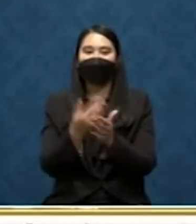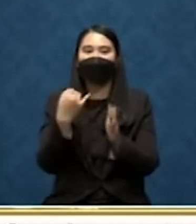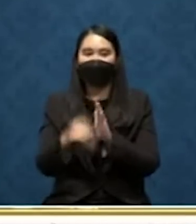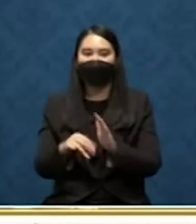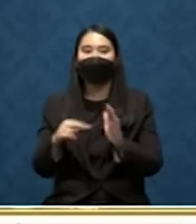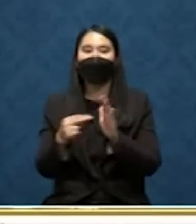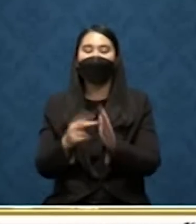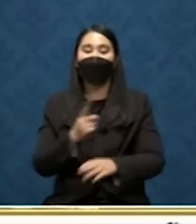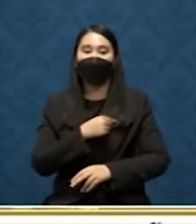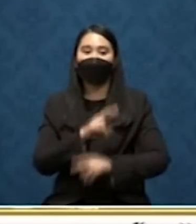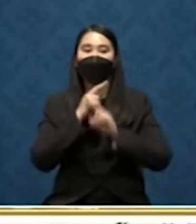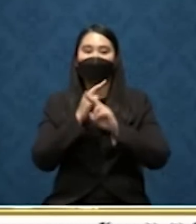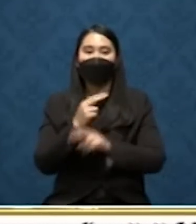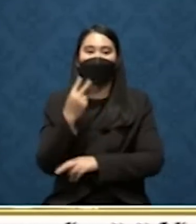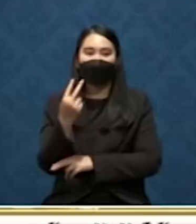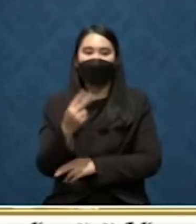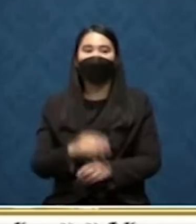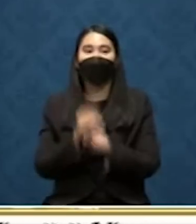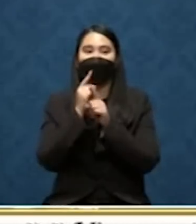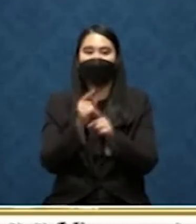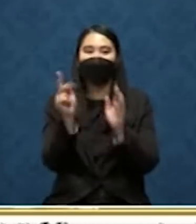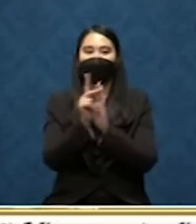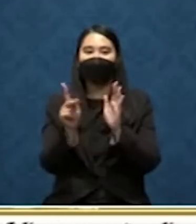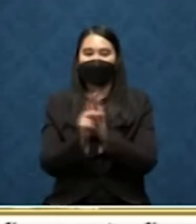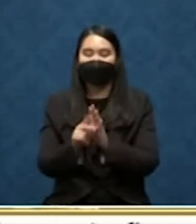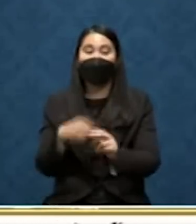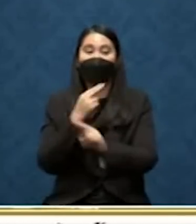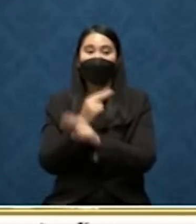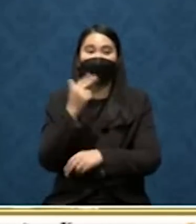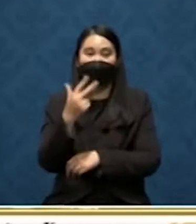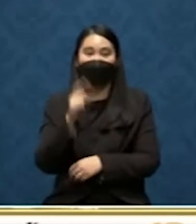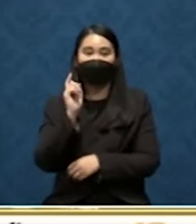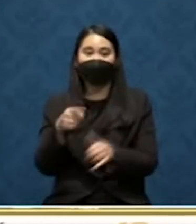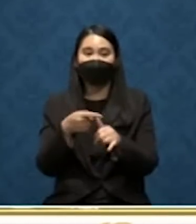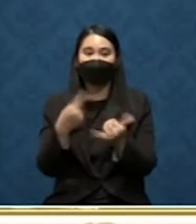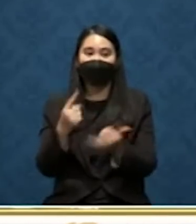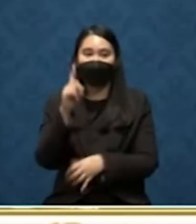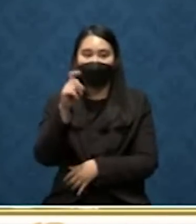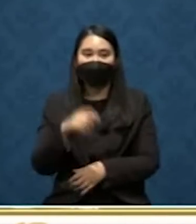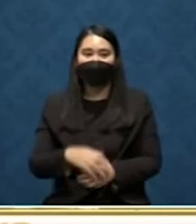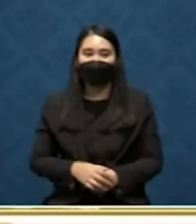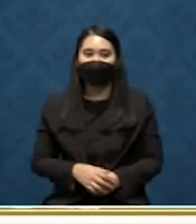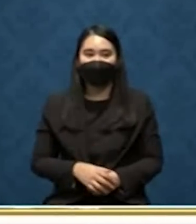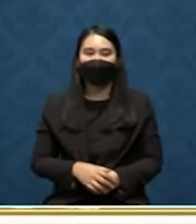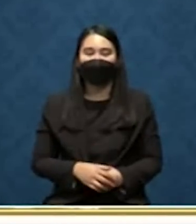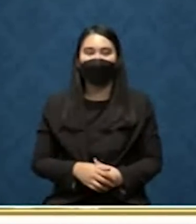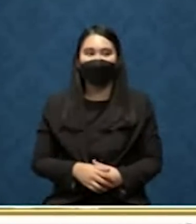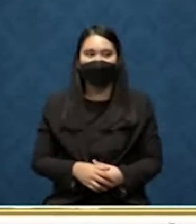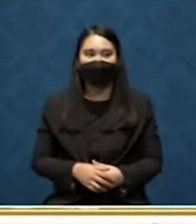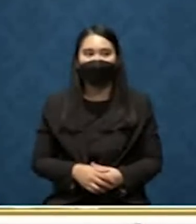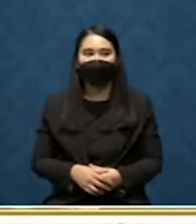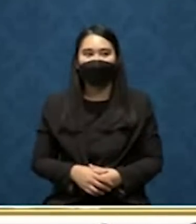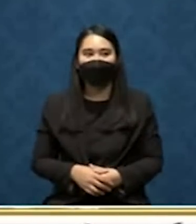เท่าตามกฎหมายยาศิตินรับโทษเพิม 3 เท่าต้ Hidden Tr ท่ประทานครับ